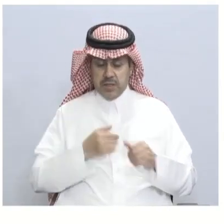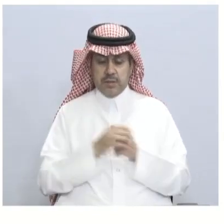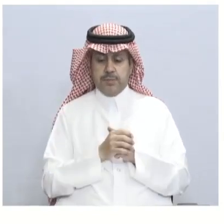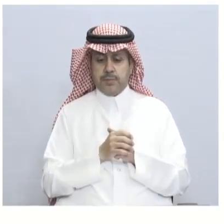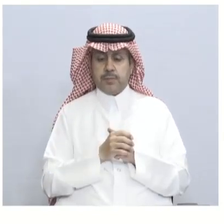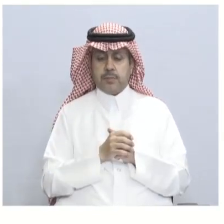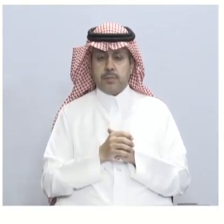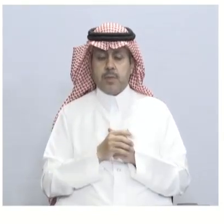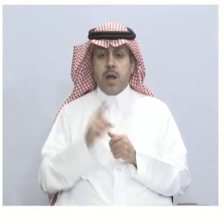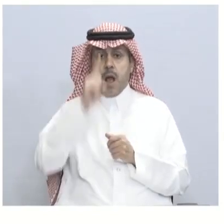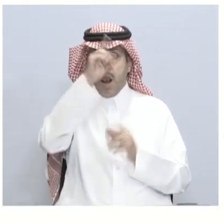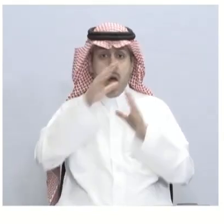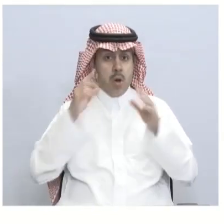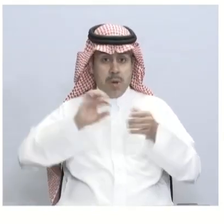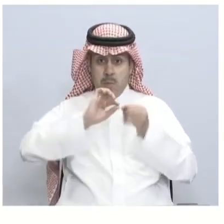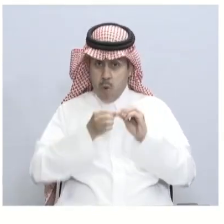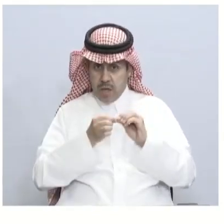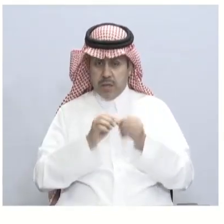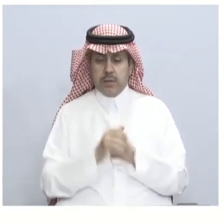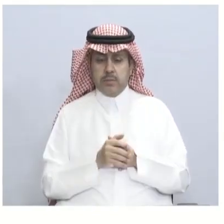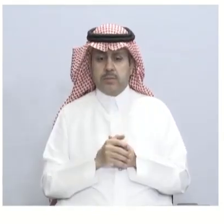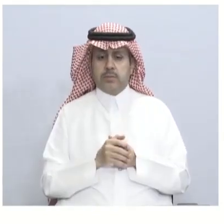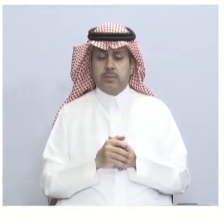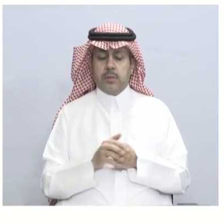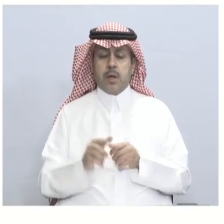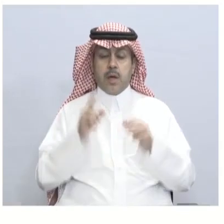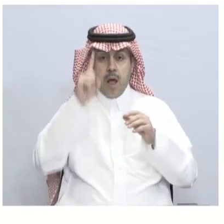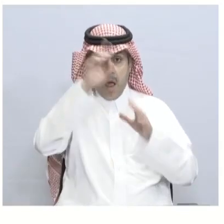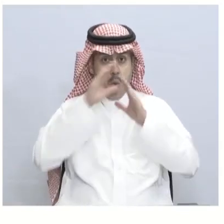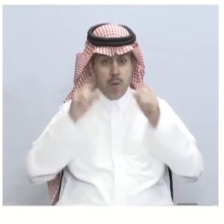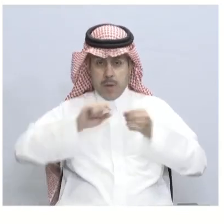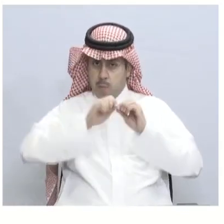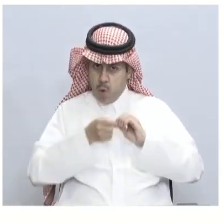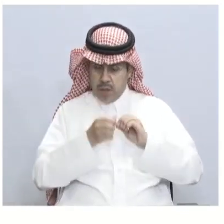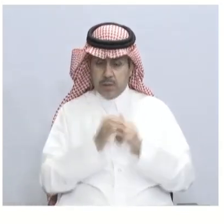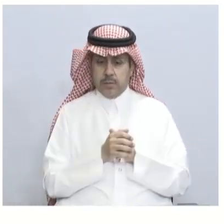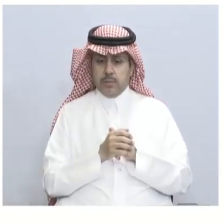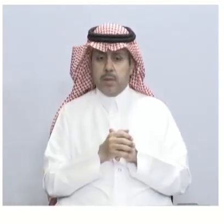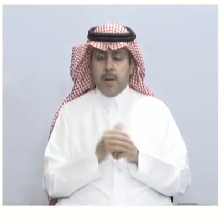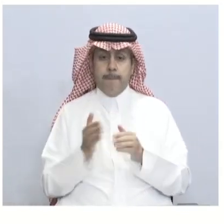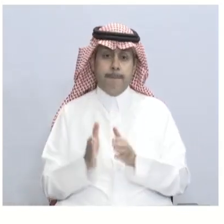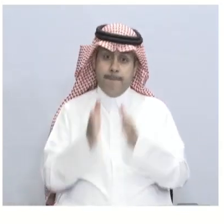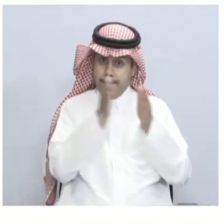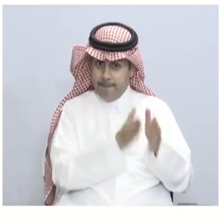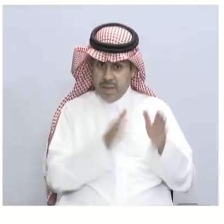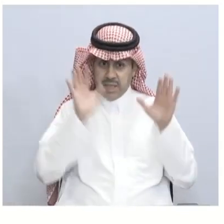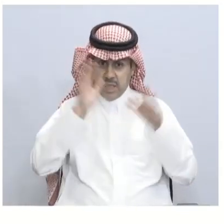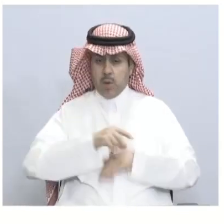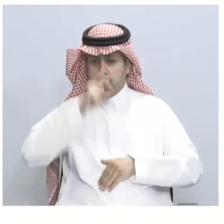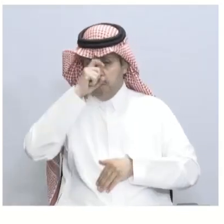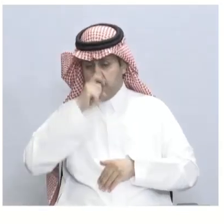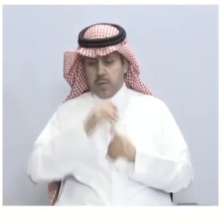التكبير المقيد كما يطلق عليه التكبير المقيد يكون بادبار الصلوات المفروضه